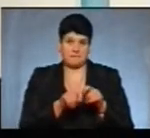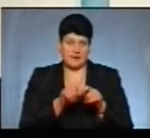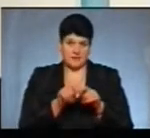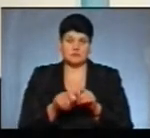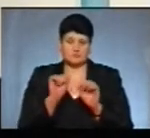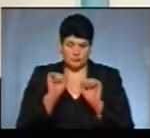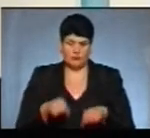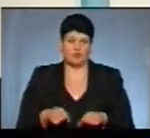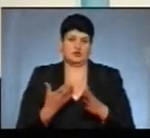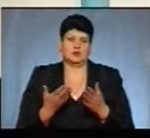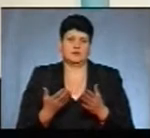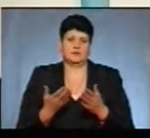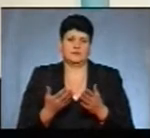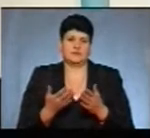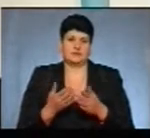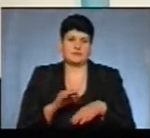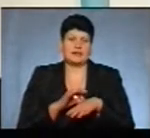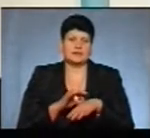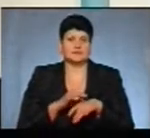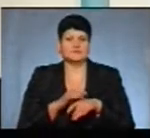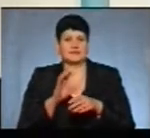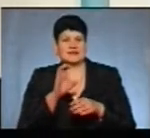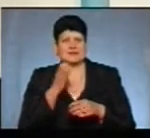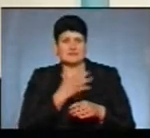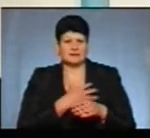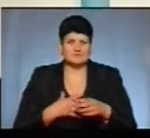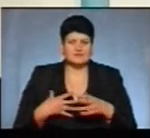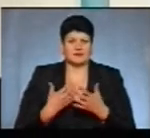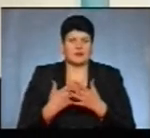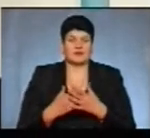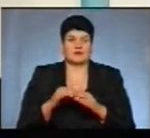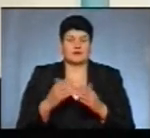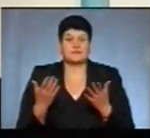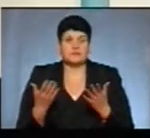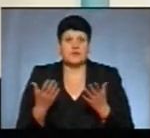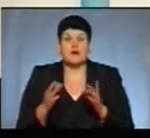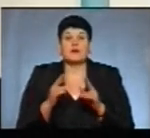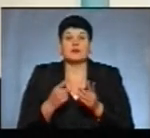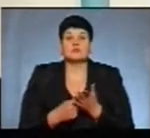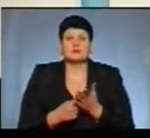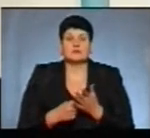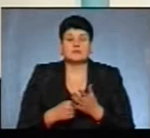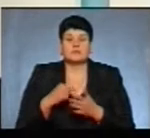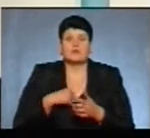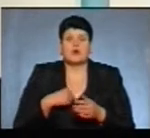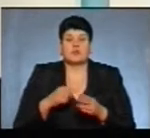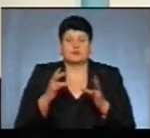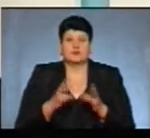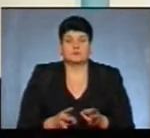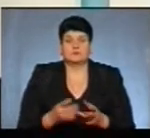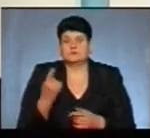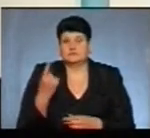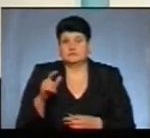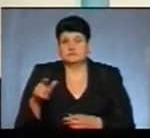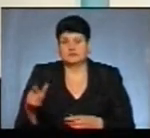по рівні тілесних ушкоджень, яка ступінь. А як довести моральну травму? Є одні люди